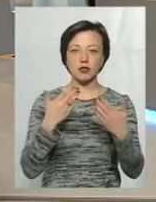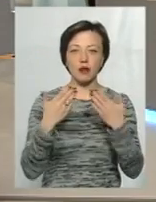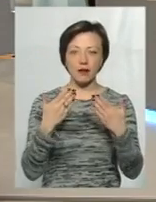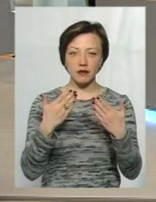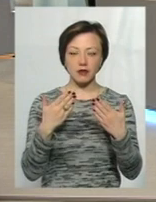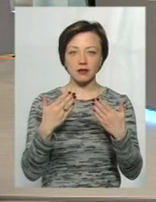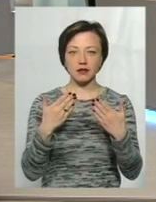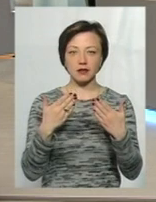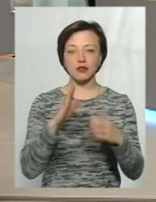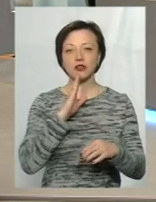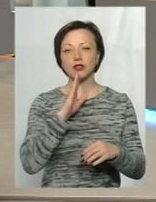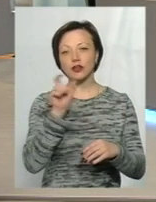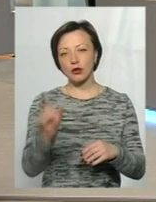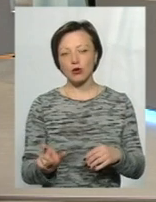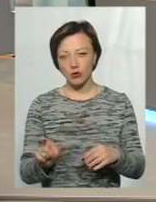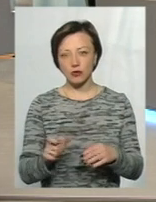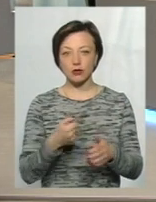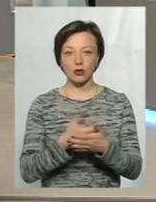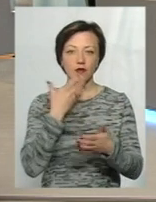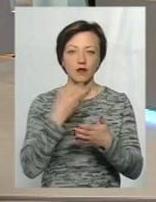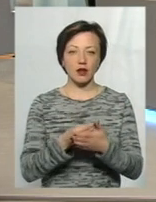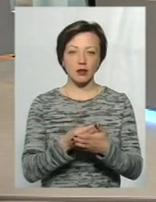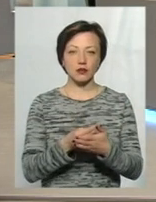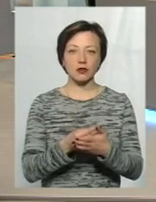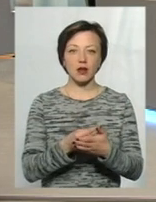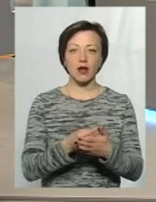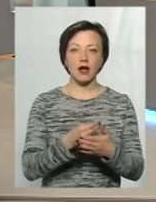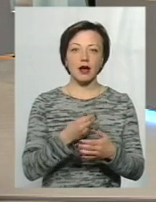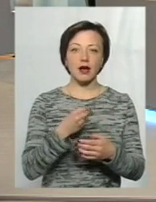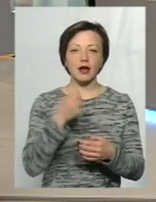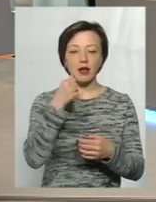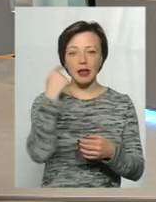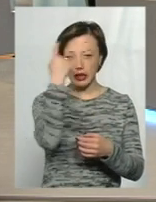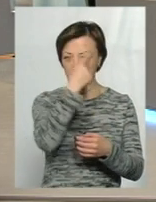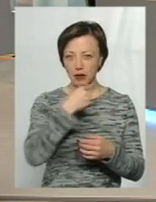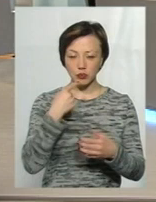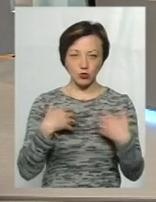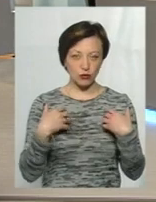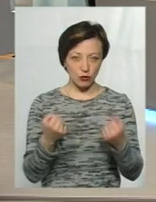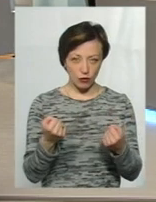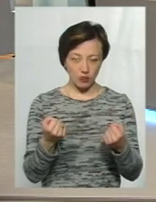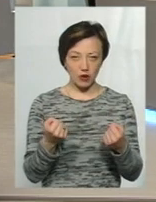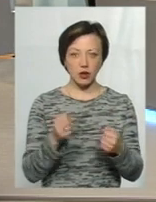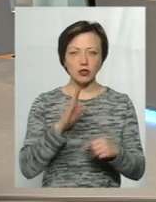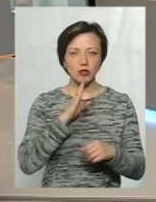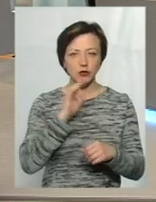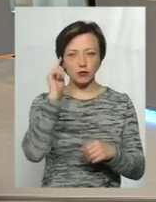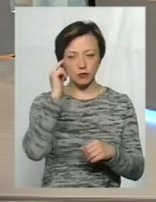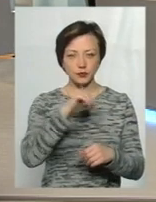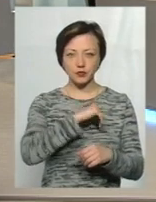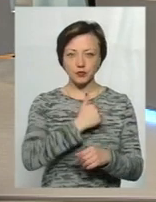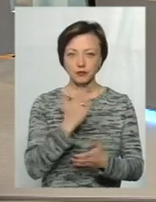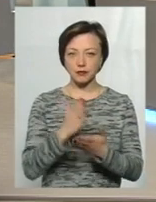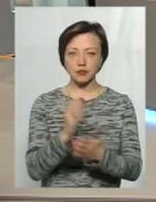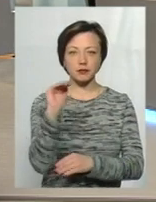ну, жінок, зокрема, до власного інтимного здоров'я? Адже коли жінка задумується над тим, що вона хоче